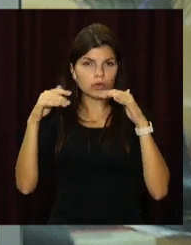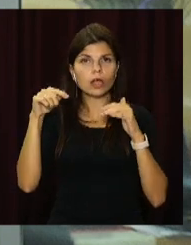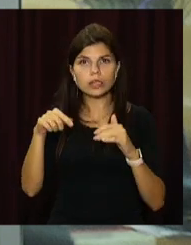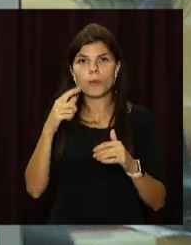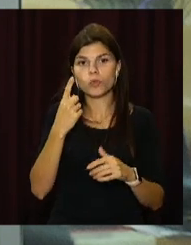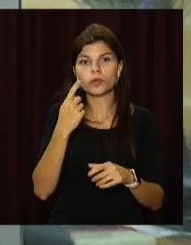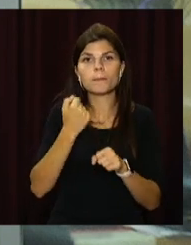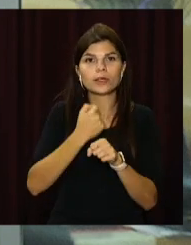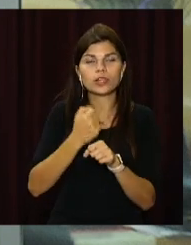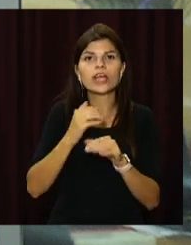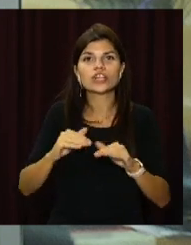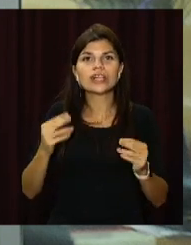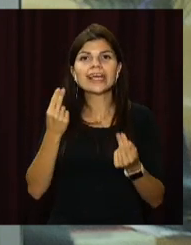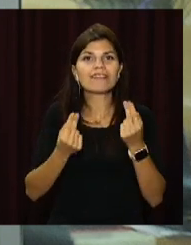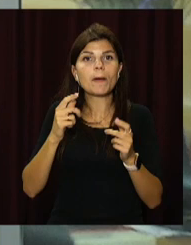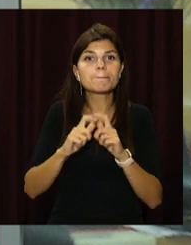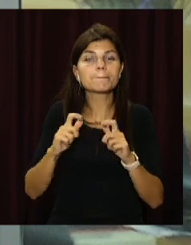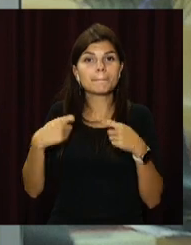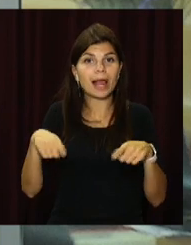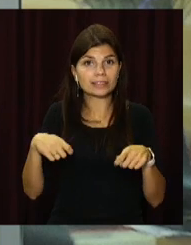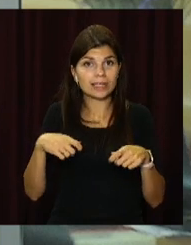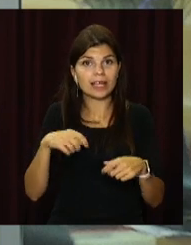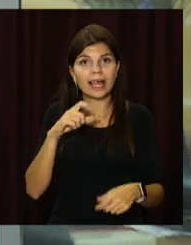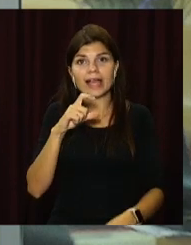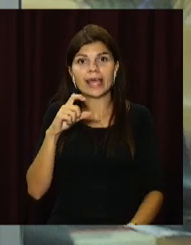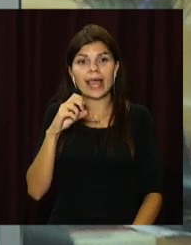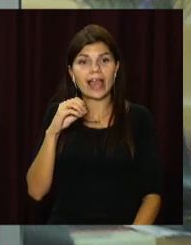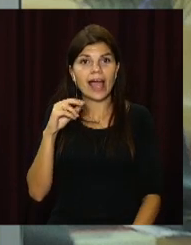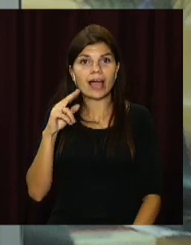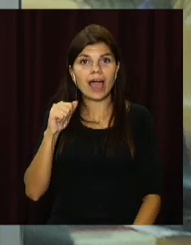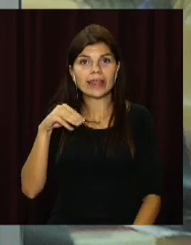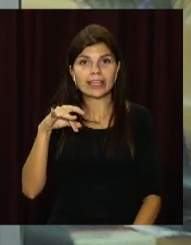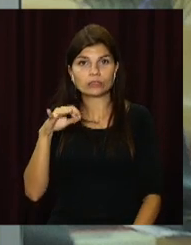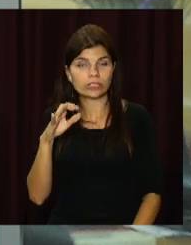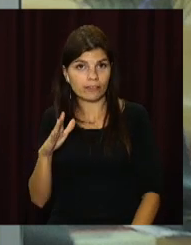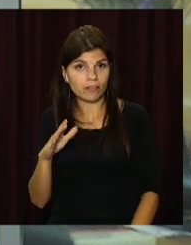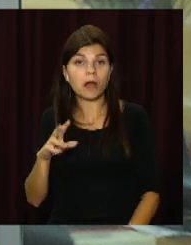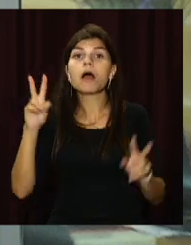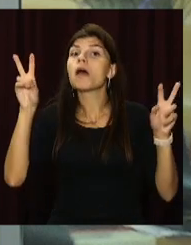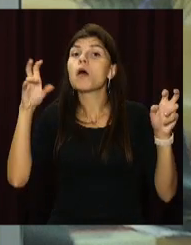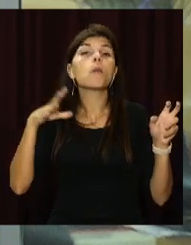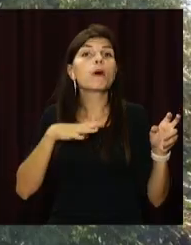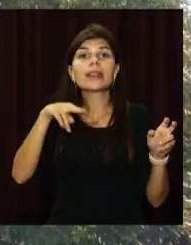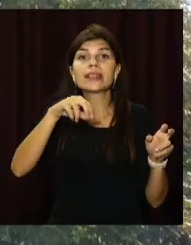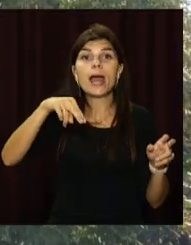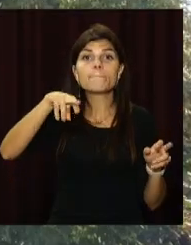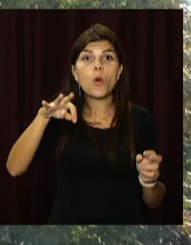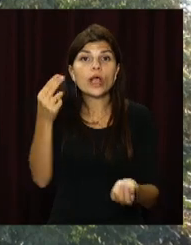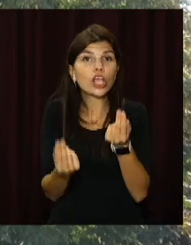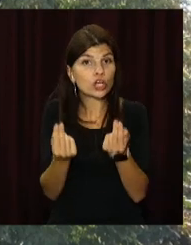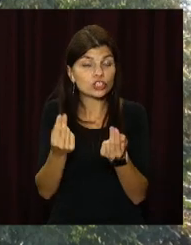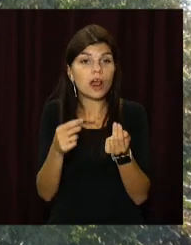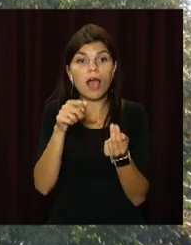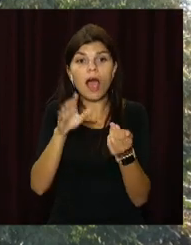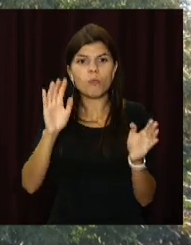працював один із перших дитячих іграшкових магазинів «Єкатеринослава», який мав назву «Депо іграшок». А через більш ніж сторіччя